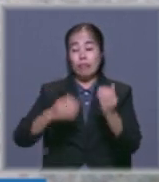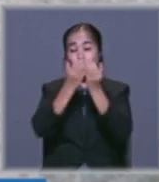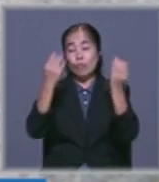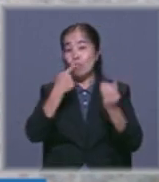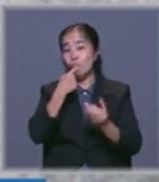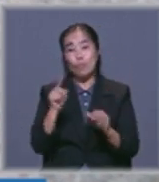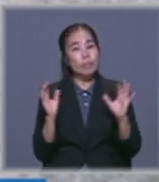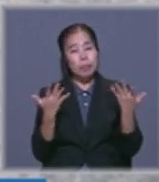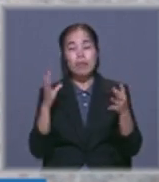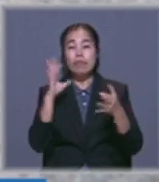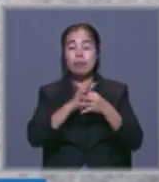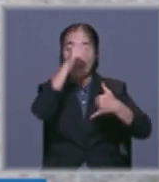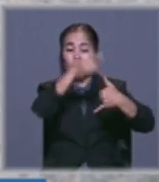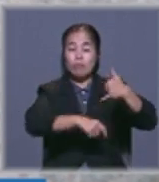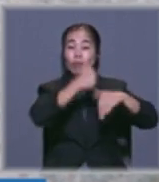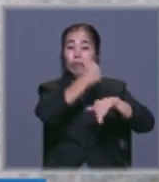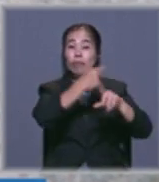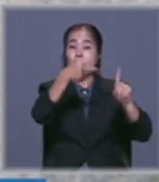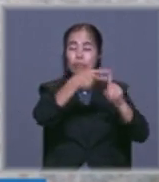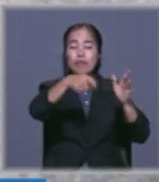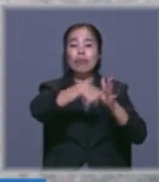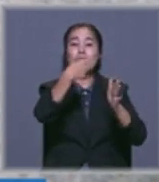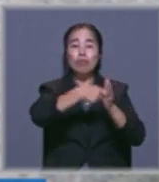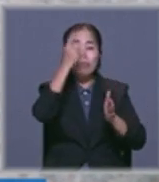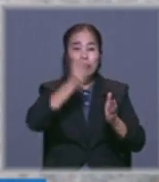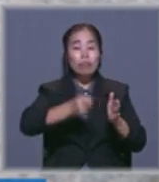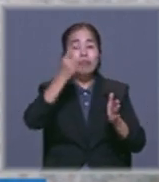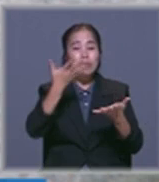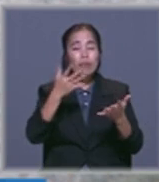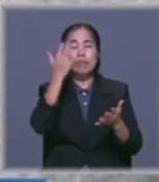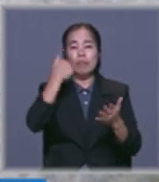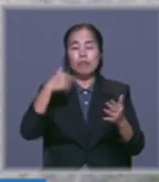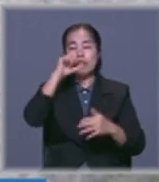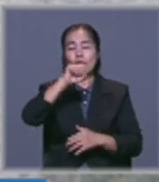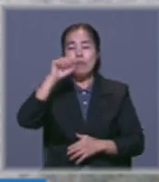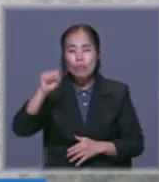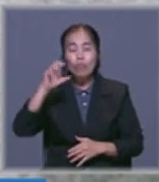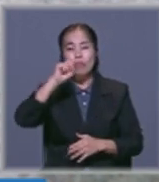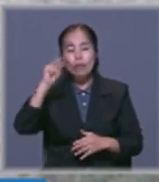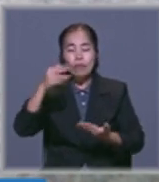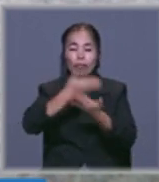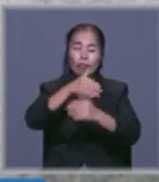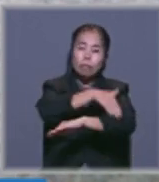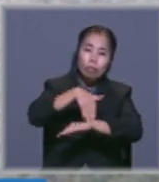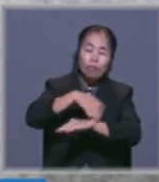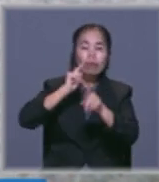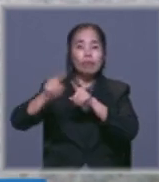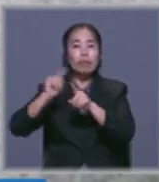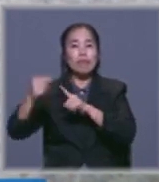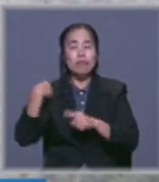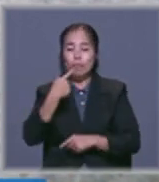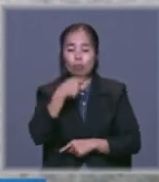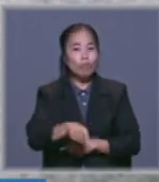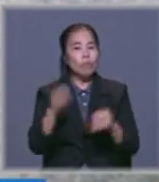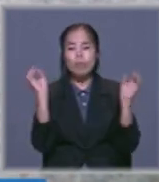ว่ากรณีคุณธนาธรนั้นเนี่ยมีเหตุอันควรเชื่อได้ว่าจริงเพราะมีแบบสสช.มีแบบคบการเงินมีแบบบจ.อะไรทั้งหลายท่านไม่ได้พูดถึงเล